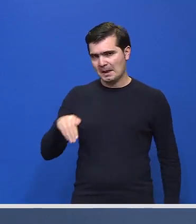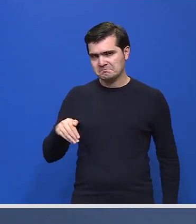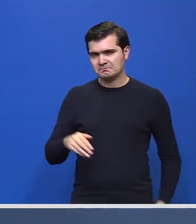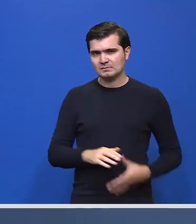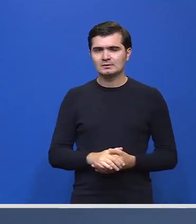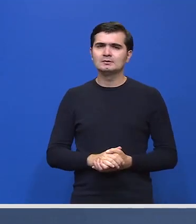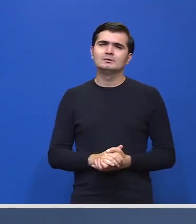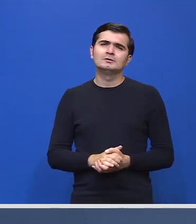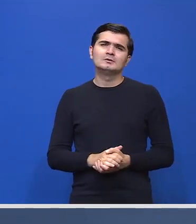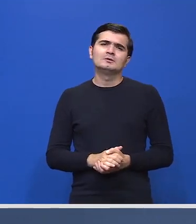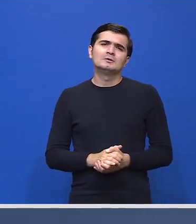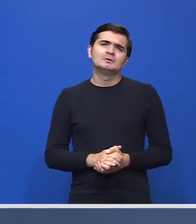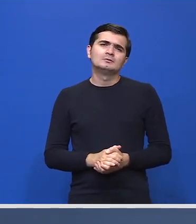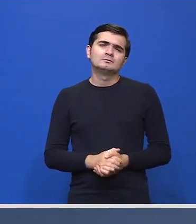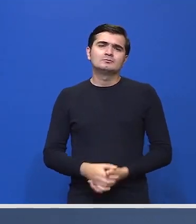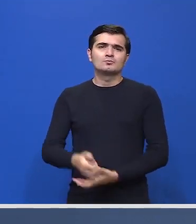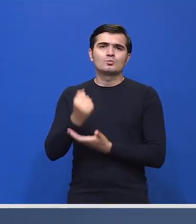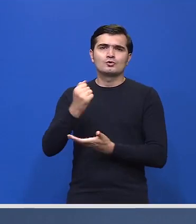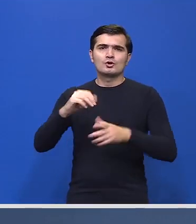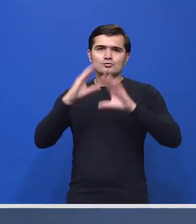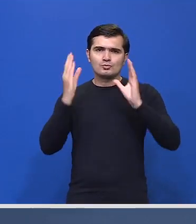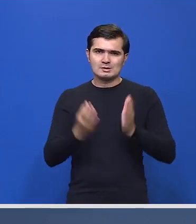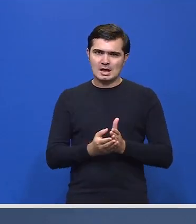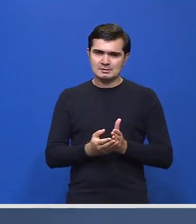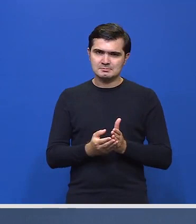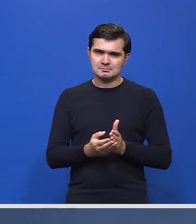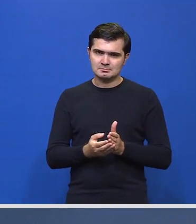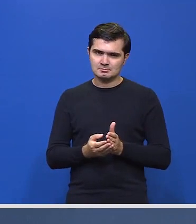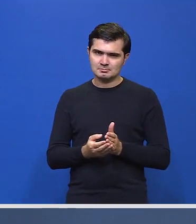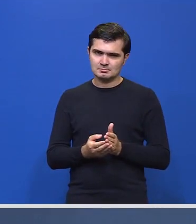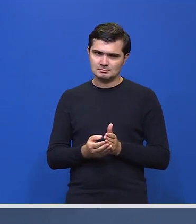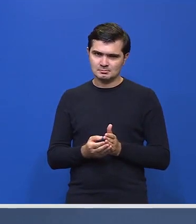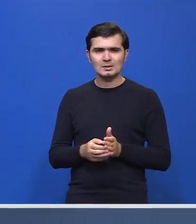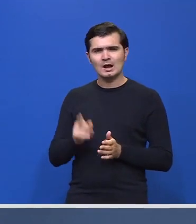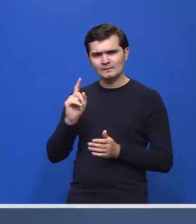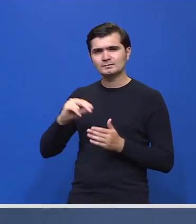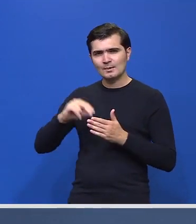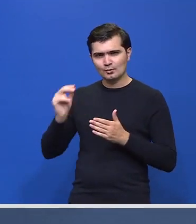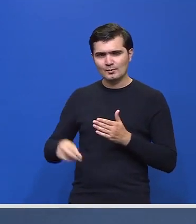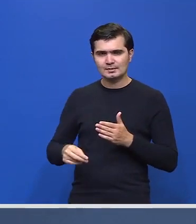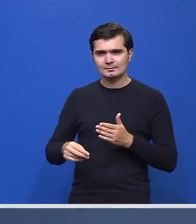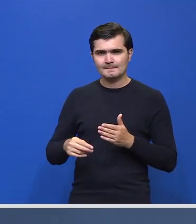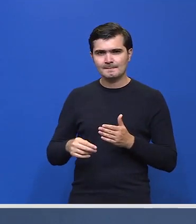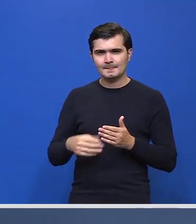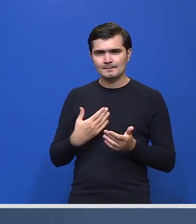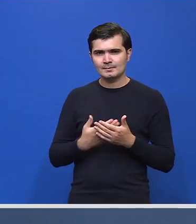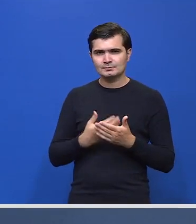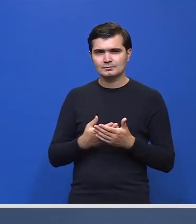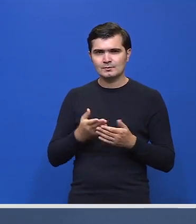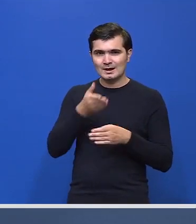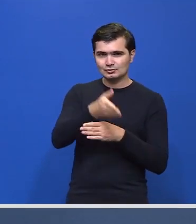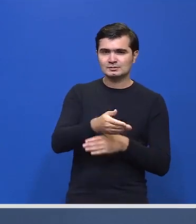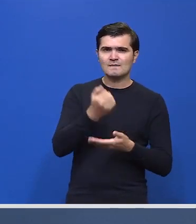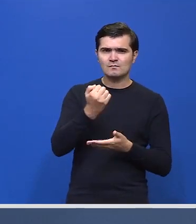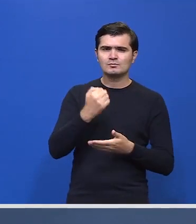și, de asemenea, bugetul total pe care a fost aprobat pentru accesare de